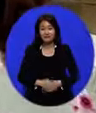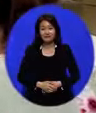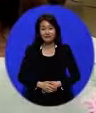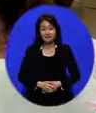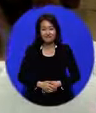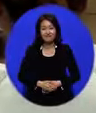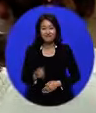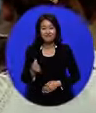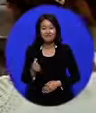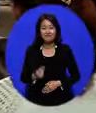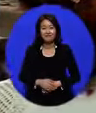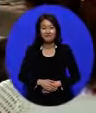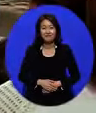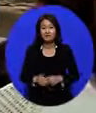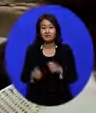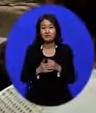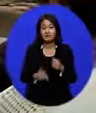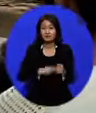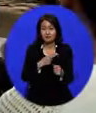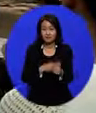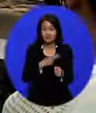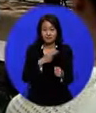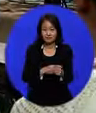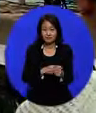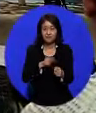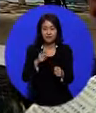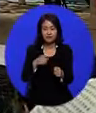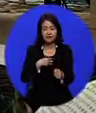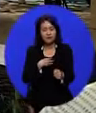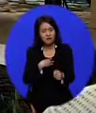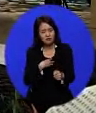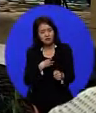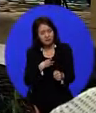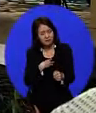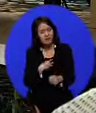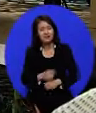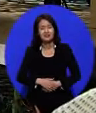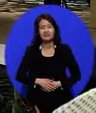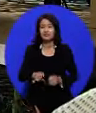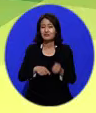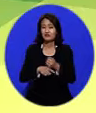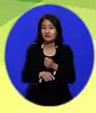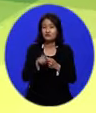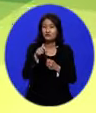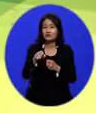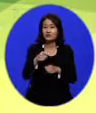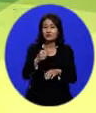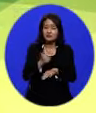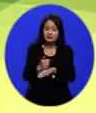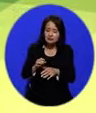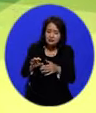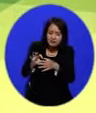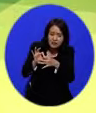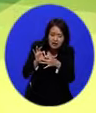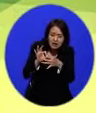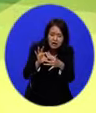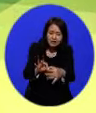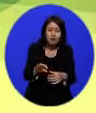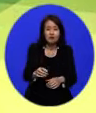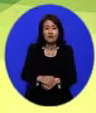네. 그래서 이 스승은 그것을 염려한 것입니다. 너희들은 끝없이 연구하고